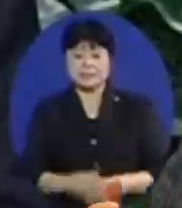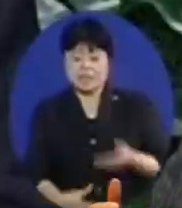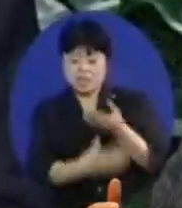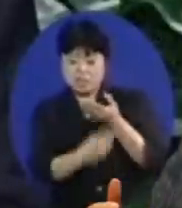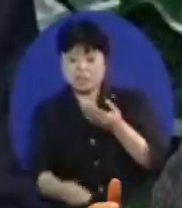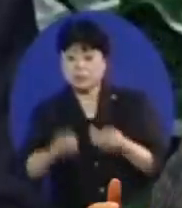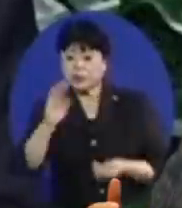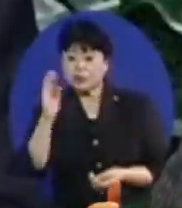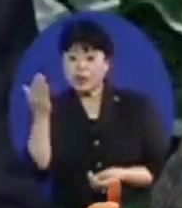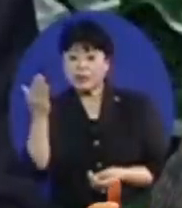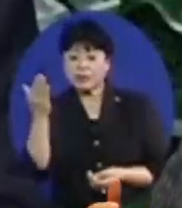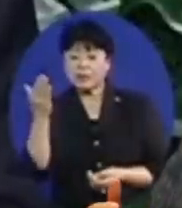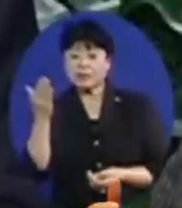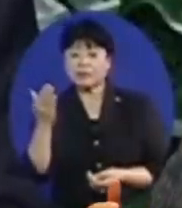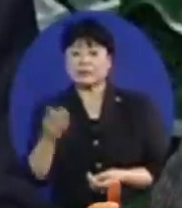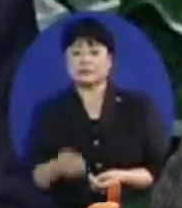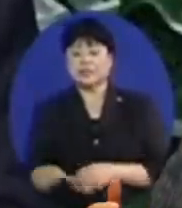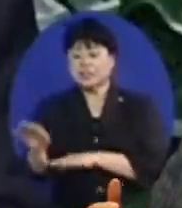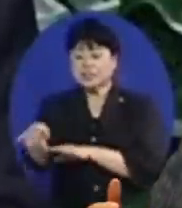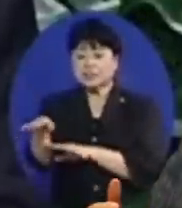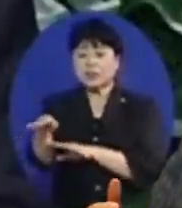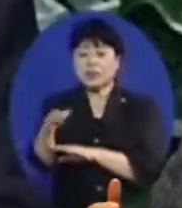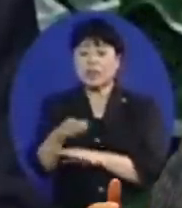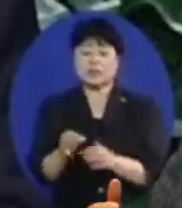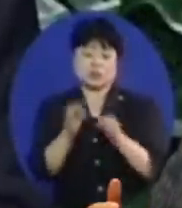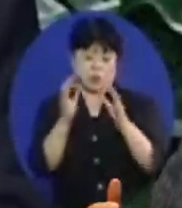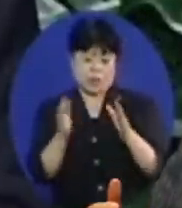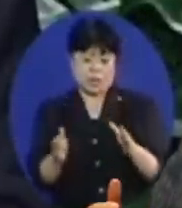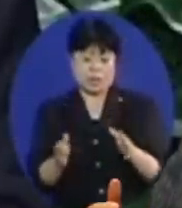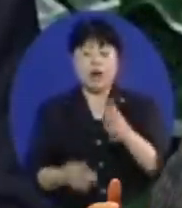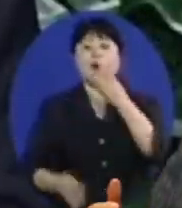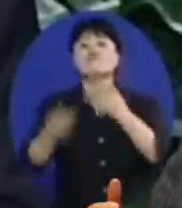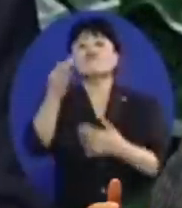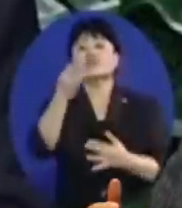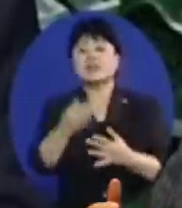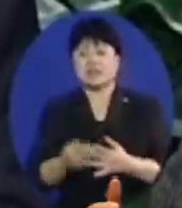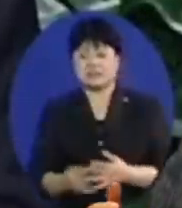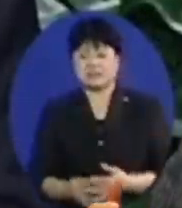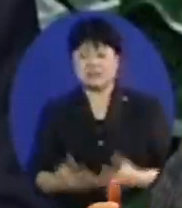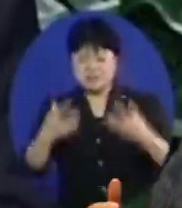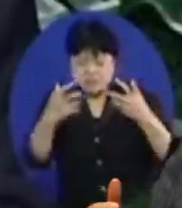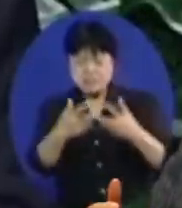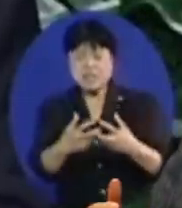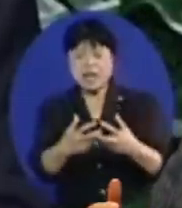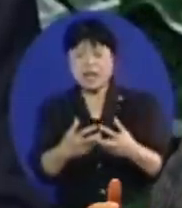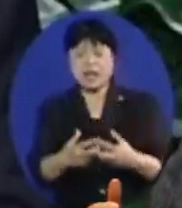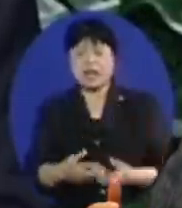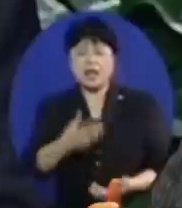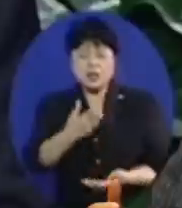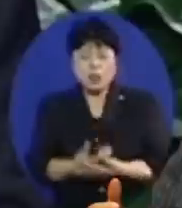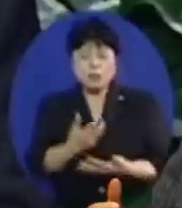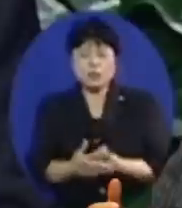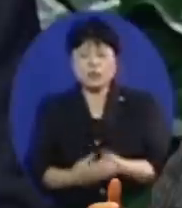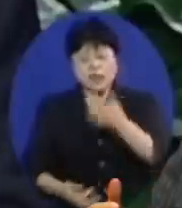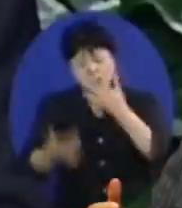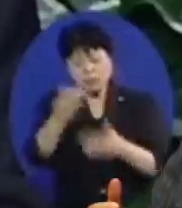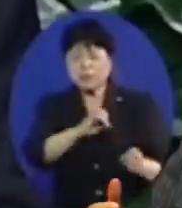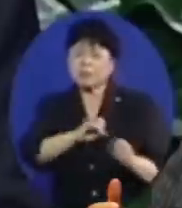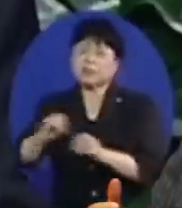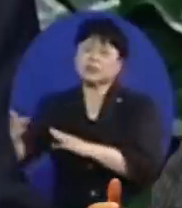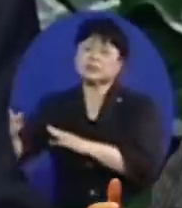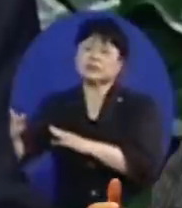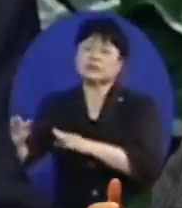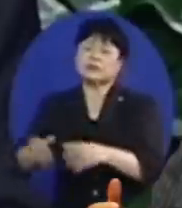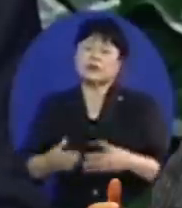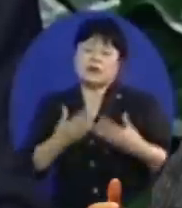것입니다. 그런데 캐리가 지방순회를 하는 동안에 불이 나서 인쇄기와 원고가 모두 불타버리고 말았습니다.